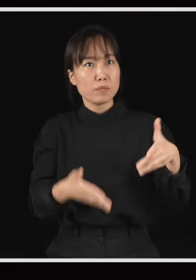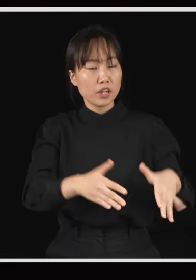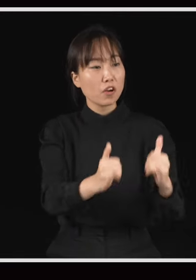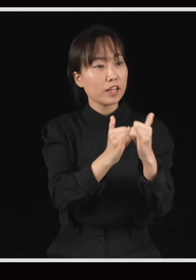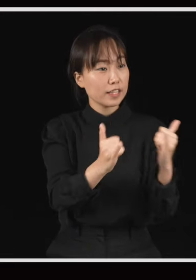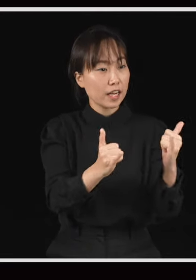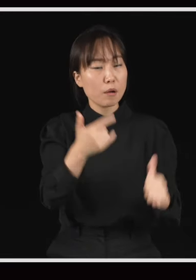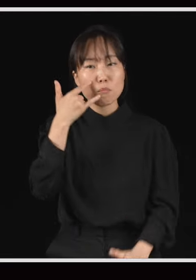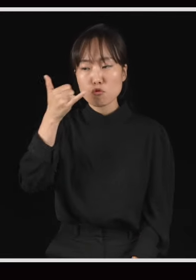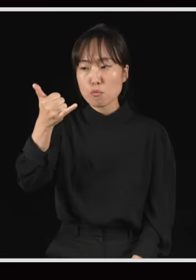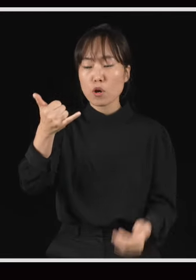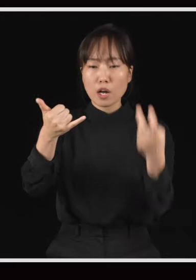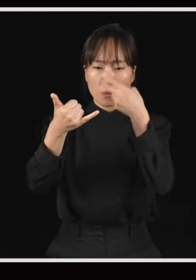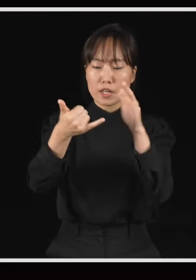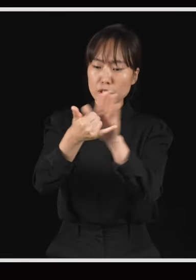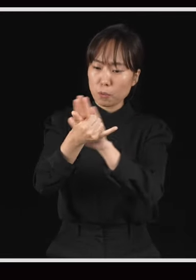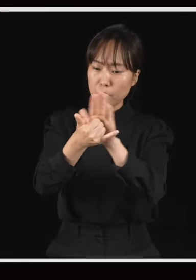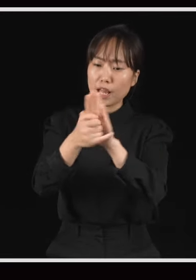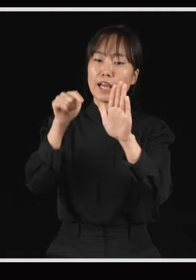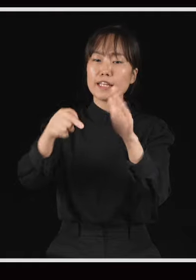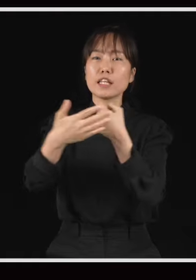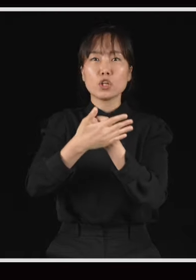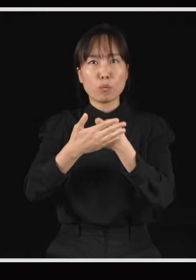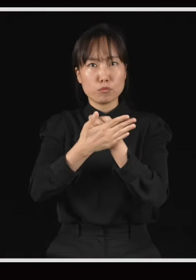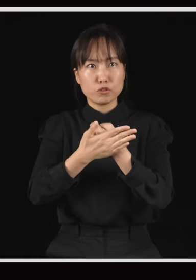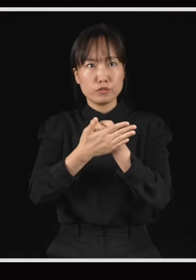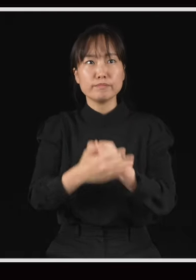세대들을 가족 돌봄을 같이 하고 있기 때문입니다.